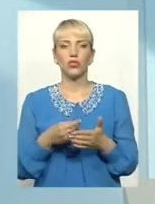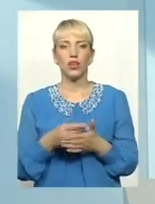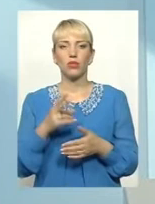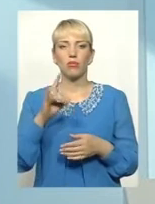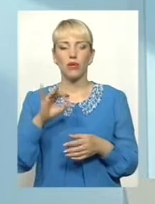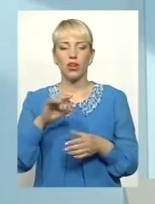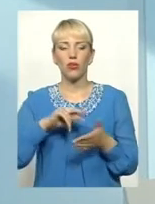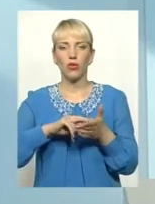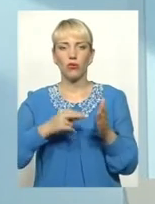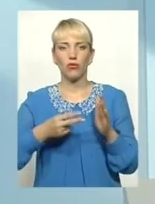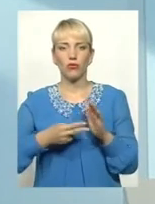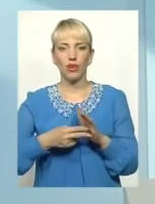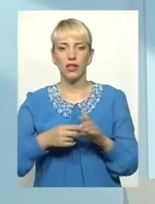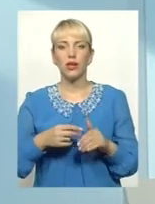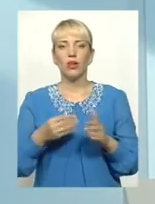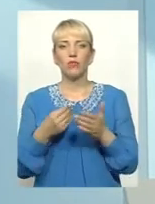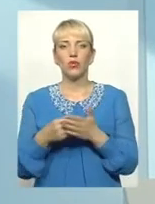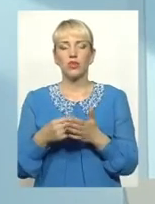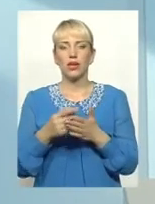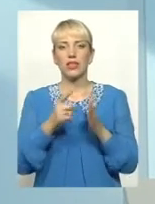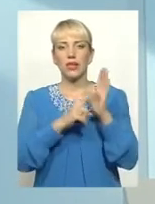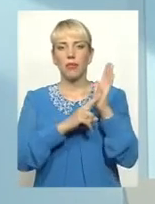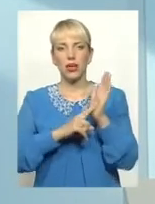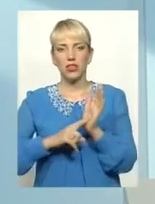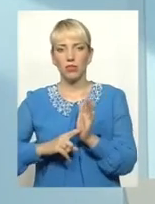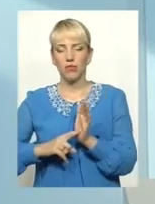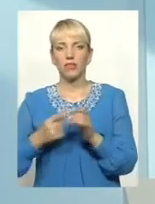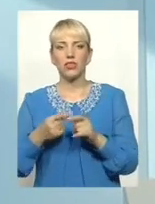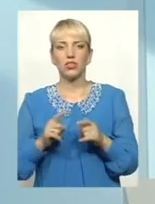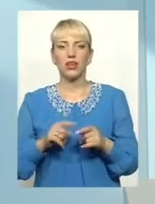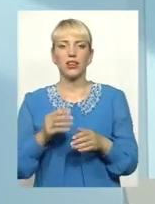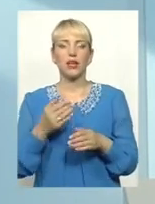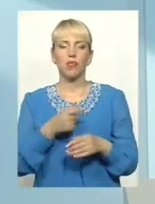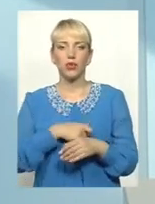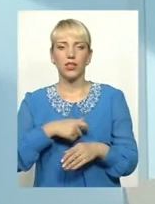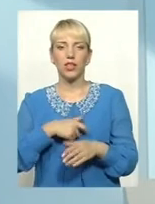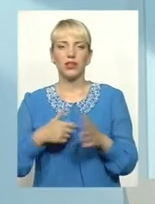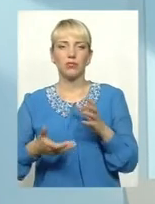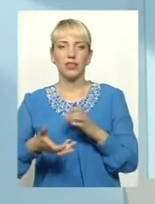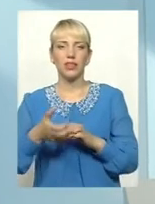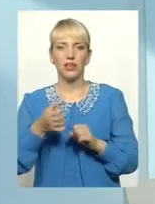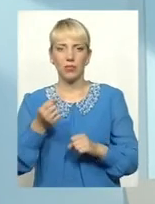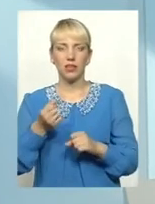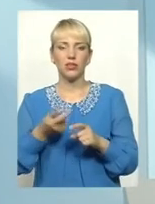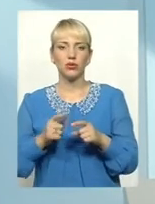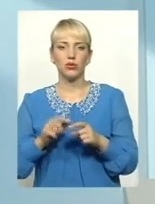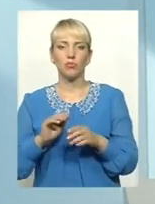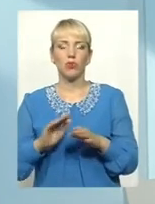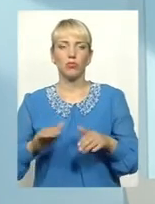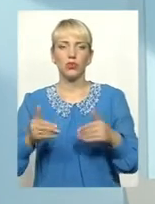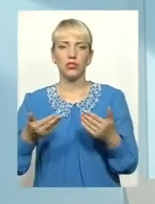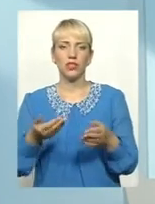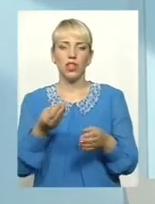півріччя, депутати підтримали пропозицію і виділили кошти на комунальне підприємство